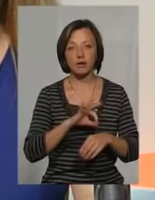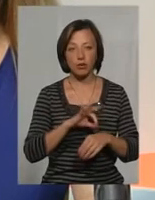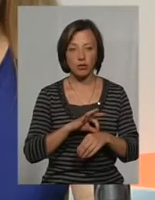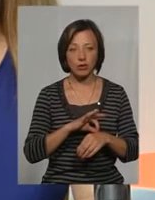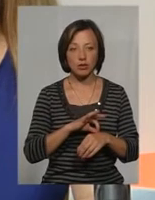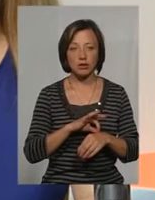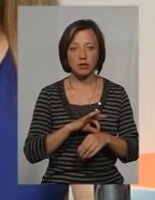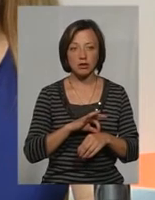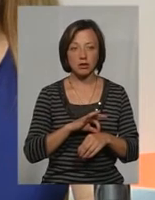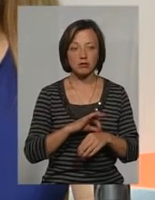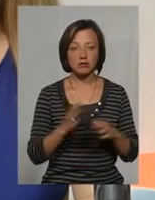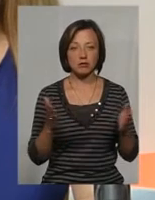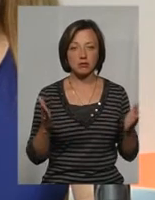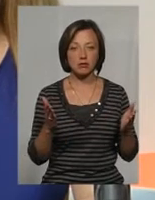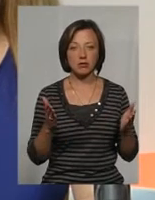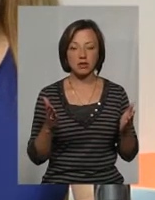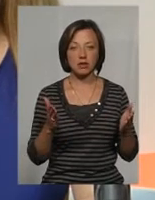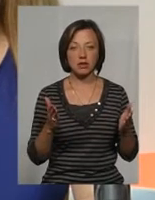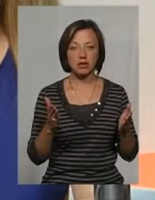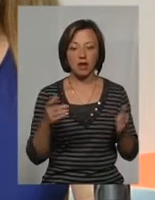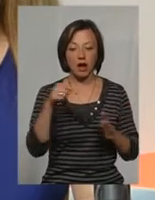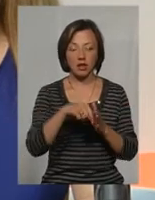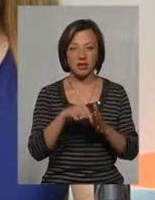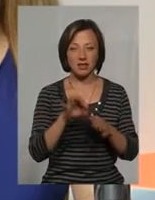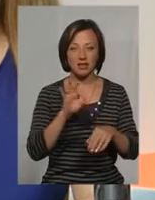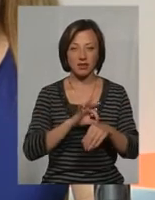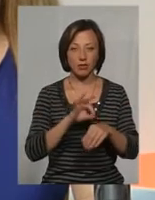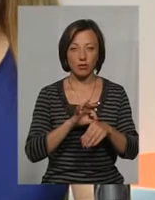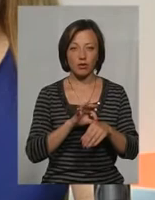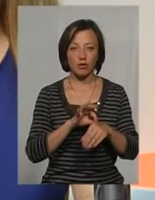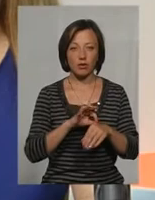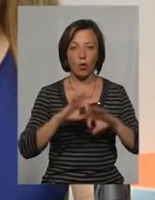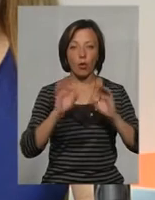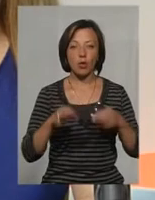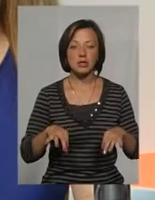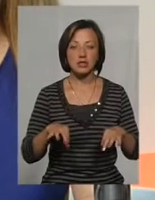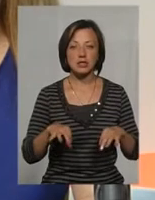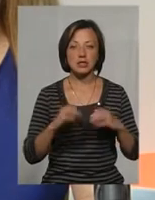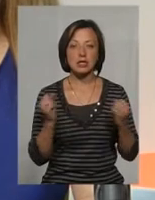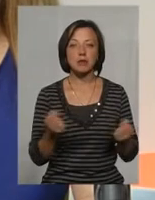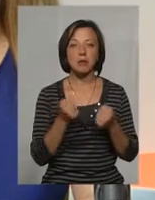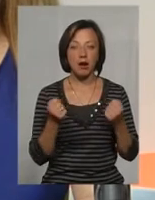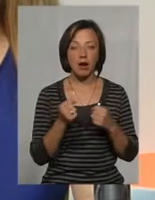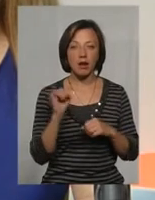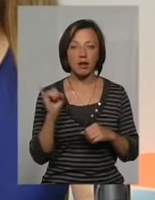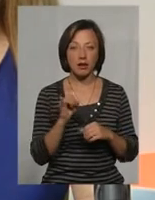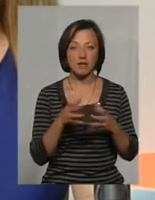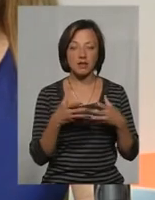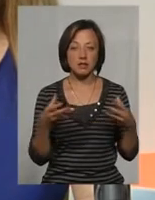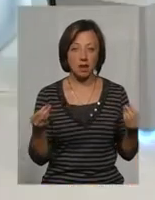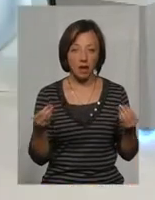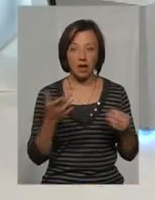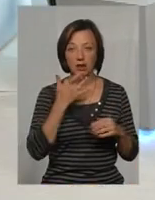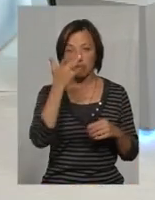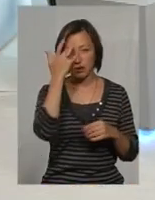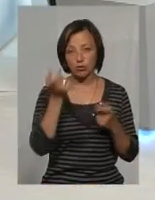захворюваність на них практично, вона характерна, ця захворюваність осінь, зима і весна.